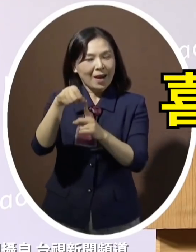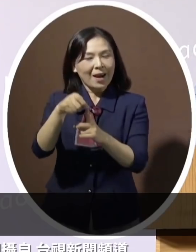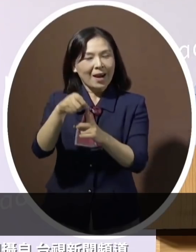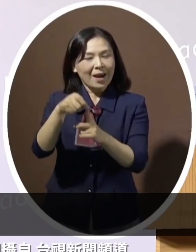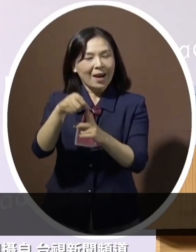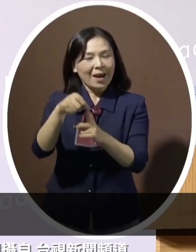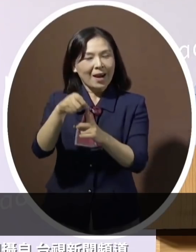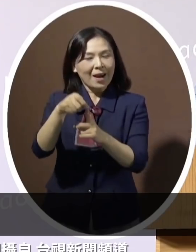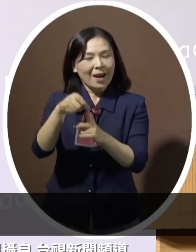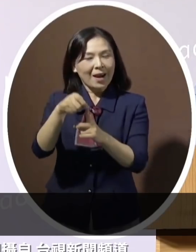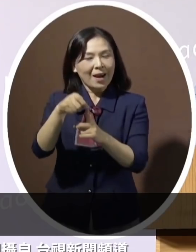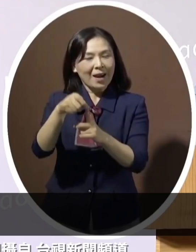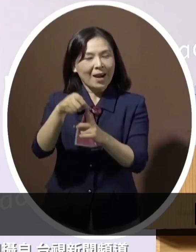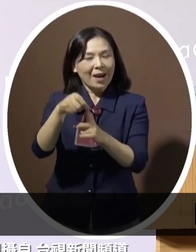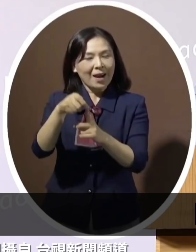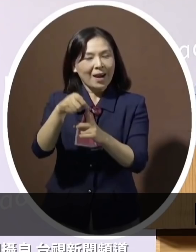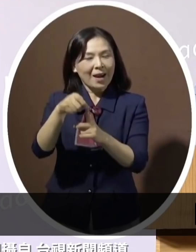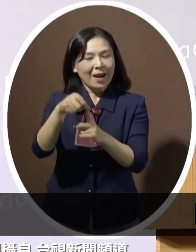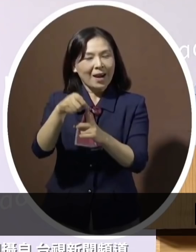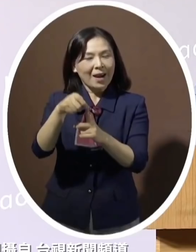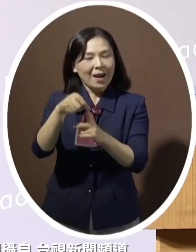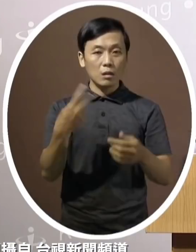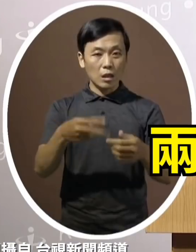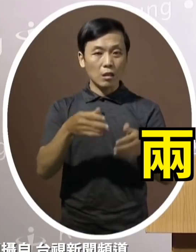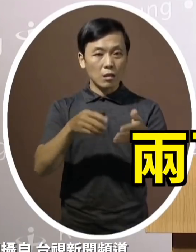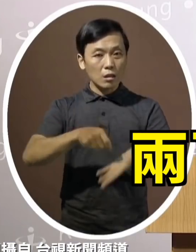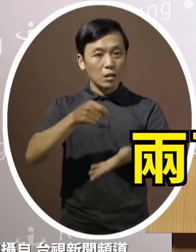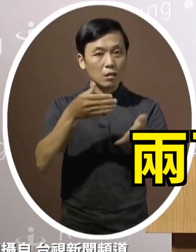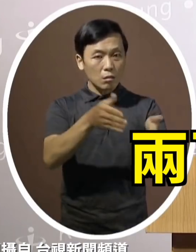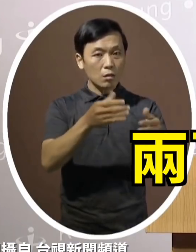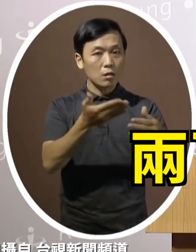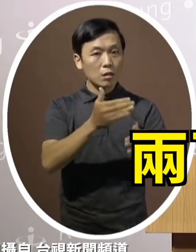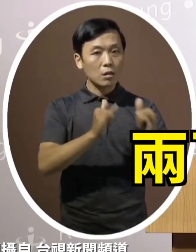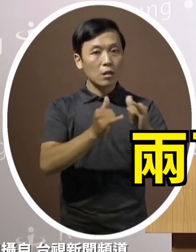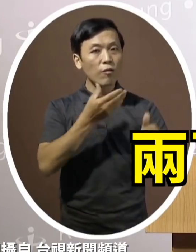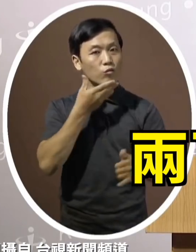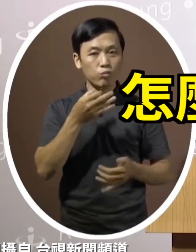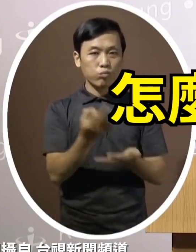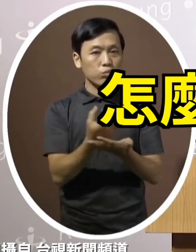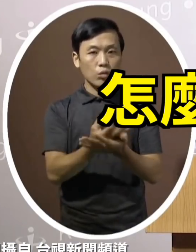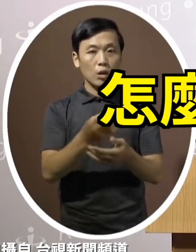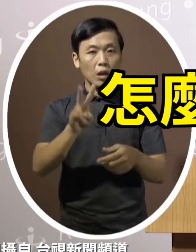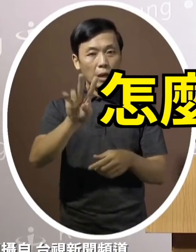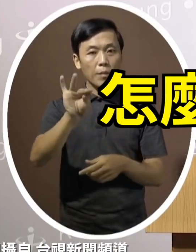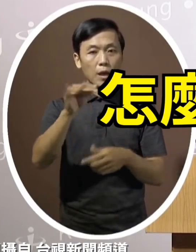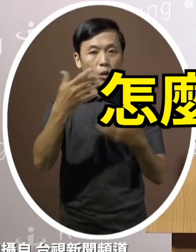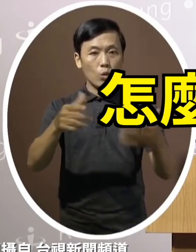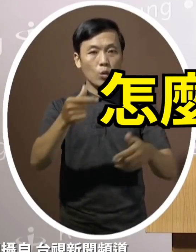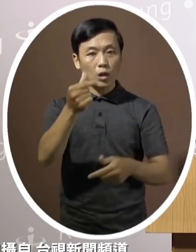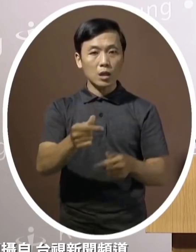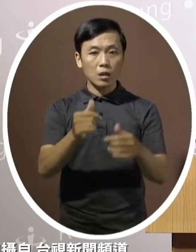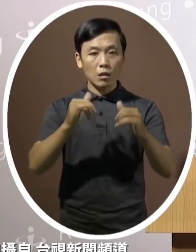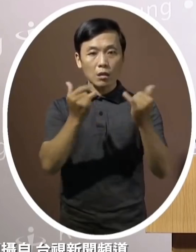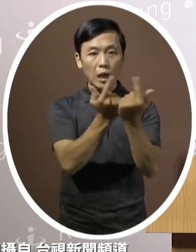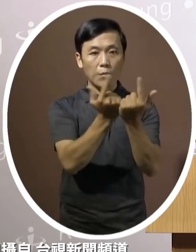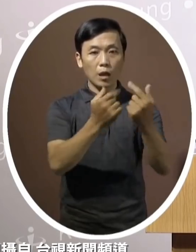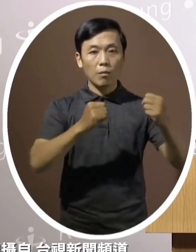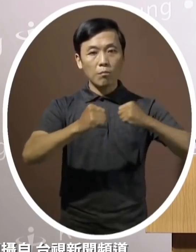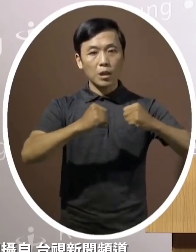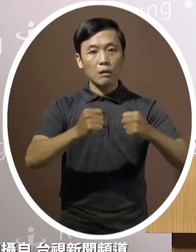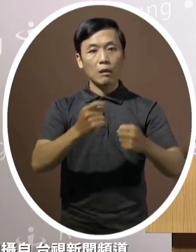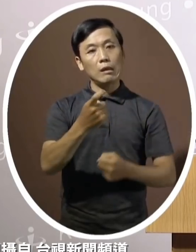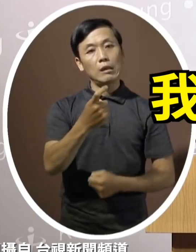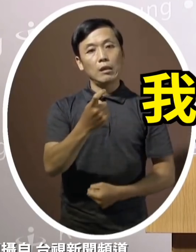欢等。 性感的公车。你是说魔镜号？ 所以只有200多亿做建设，怎么拼得过台北呢？所以台